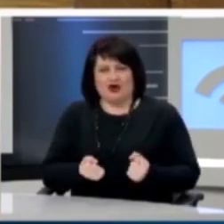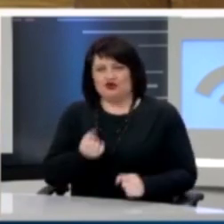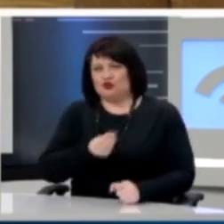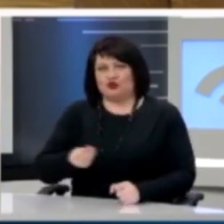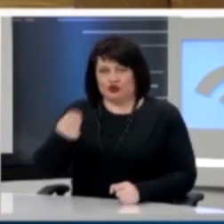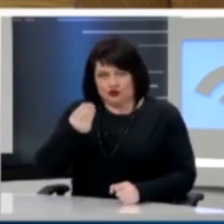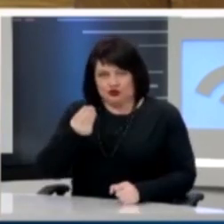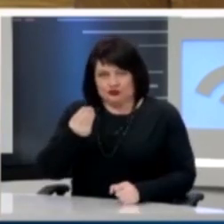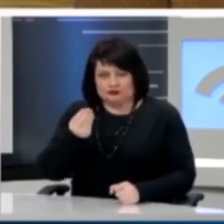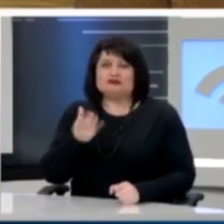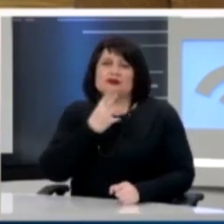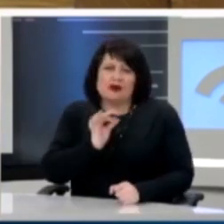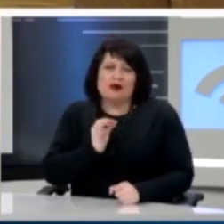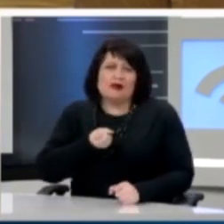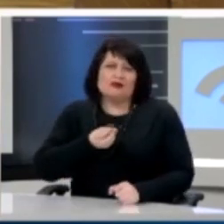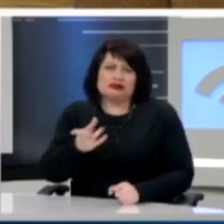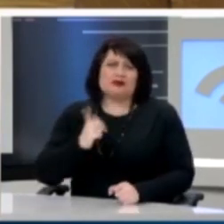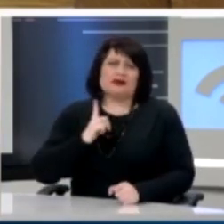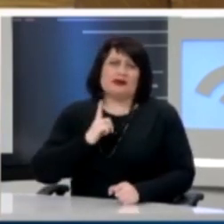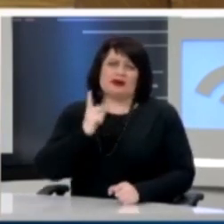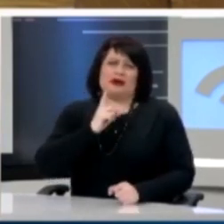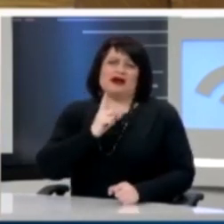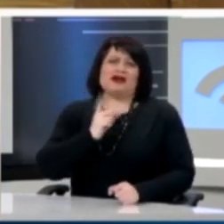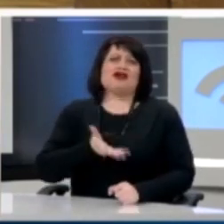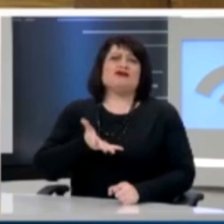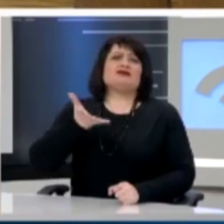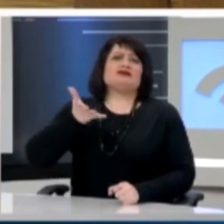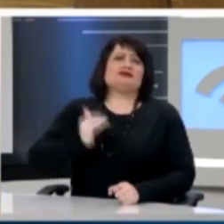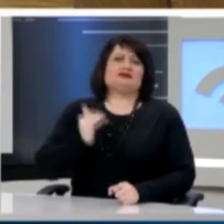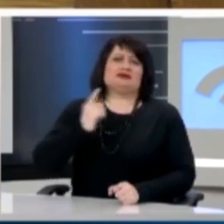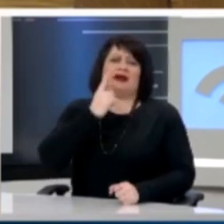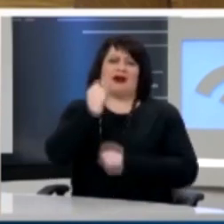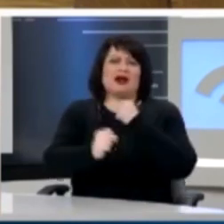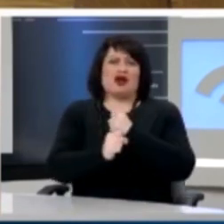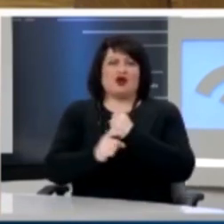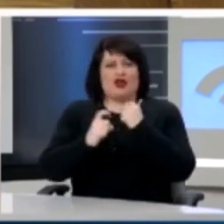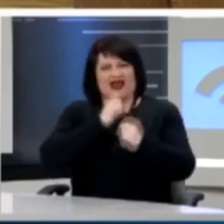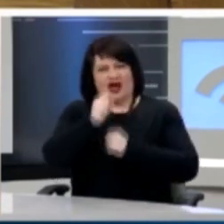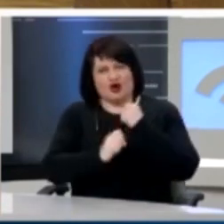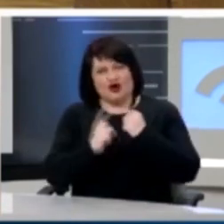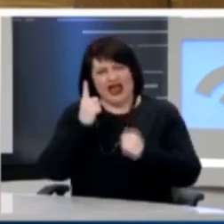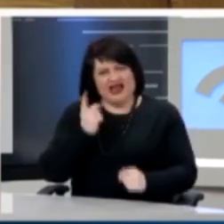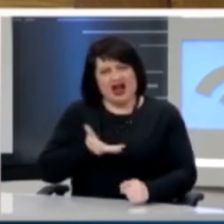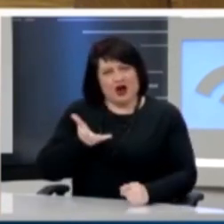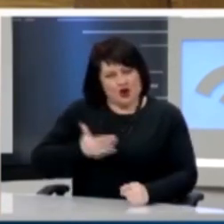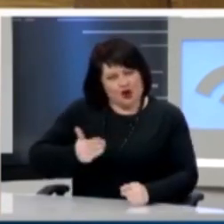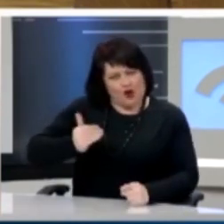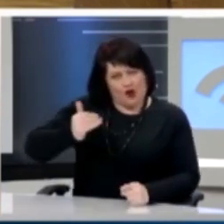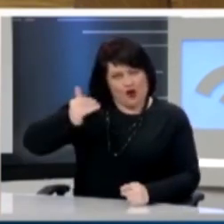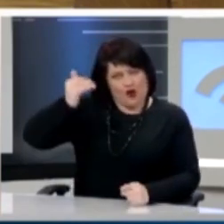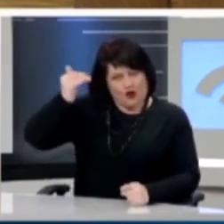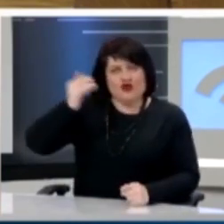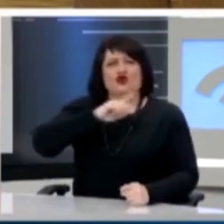ακόμα περισσότερο με την αύξηση του προσδόκιμου ζωής περίπου ένα έτος κάθε δεκαετία. Μελέτη